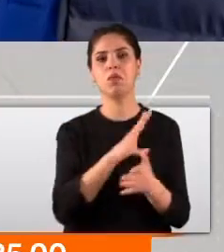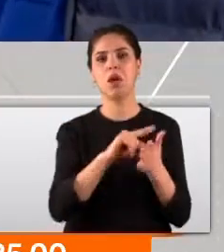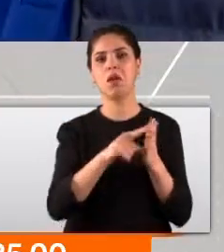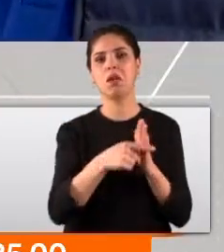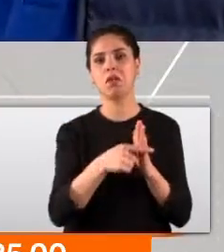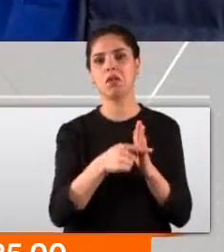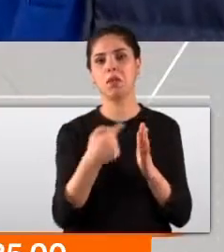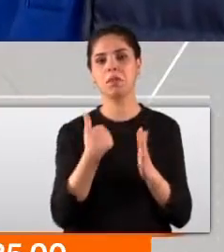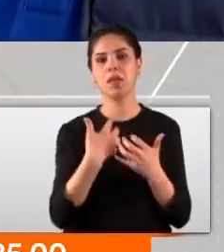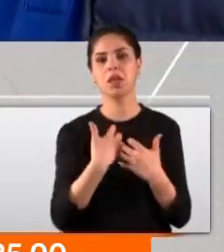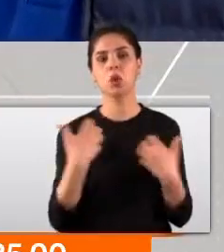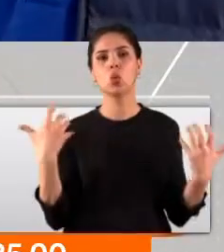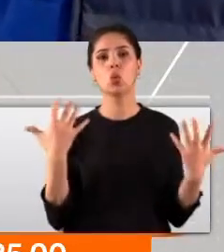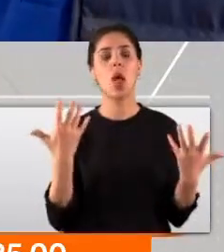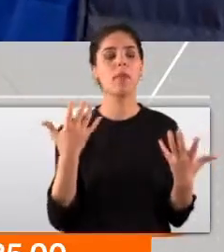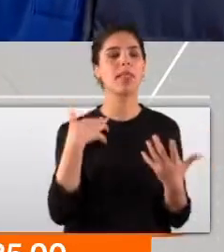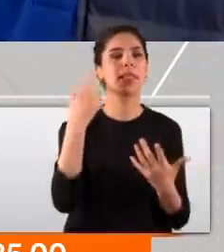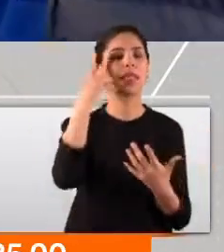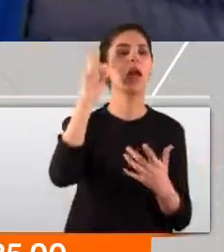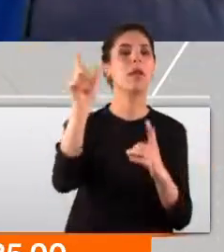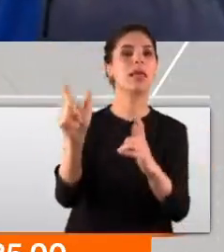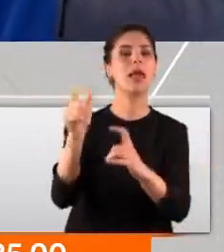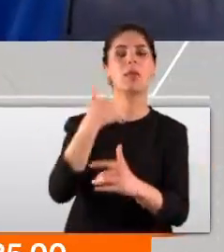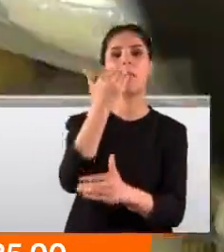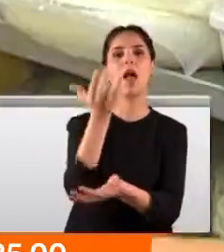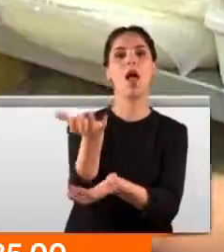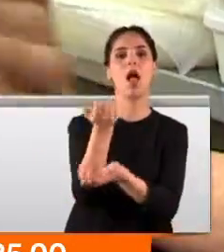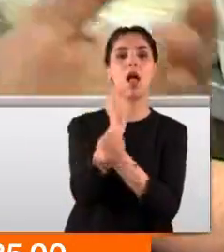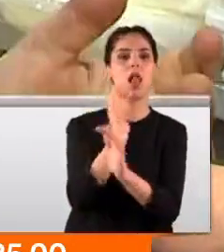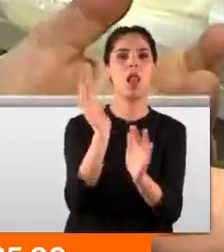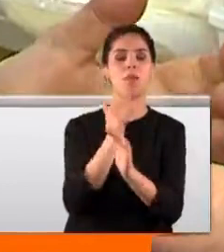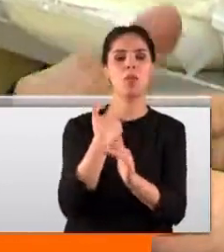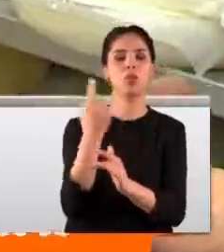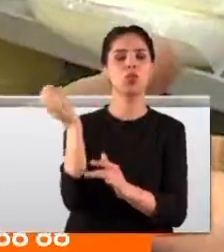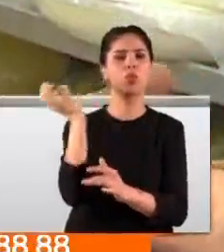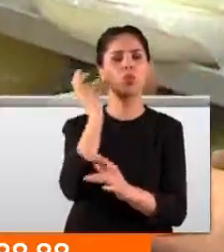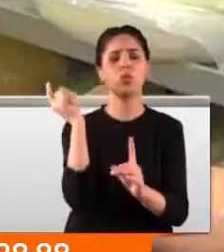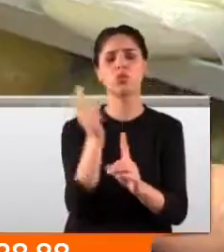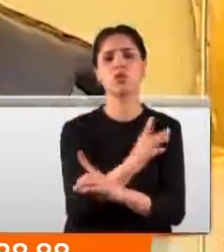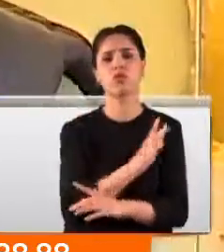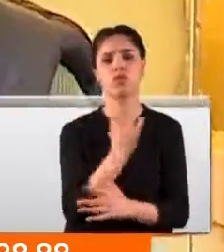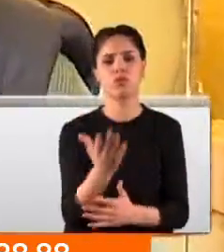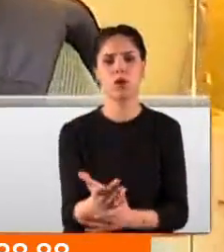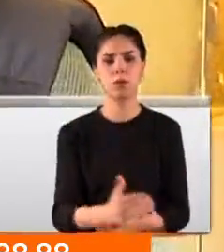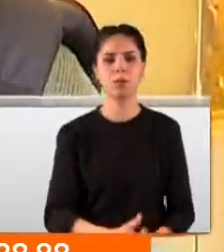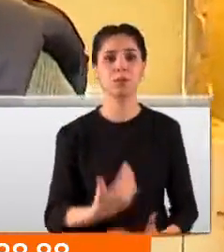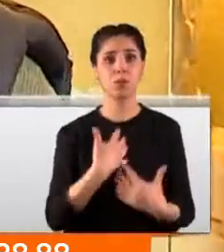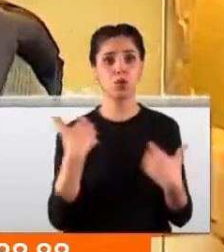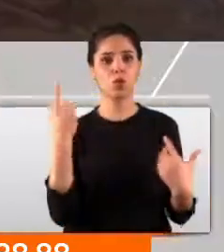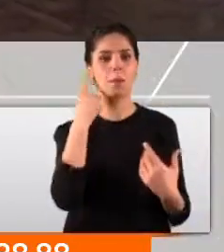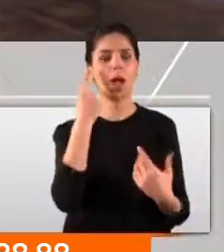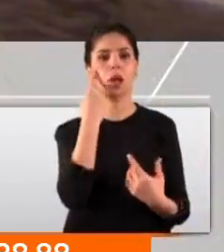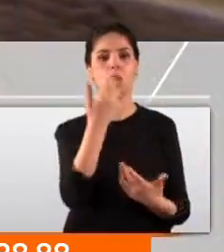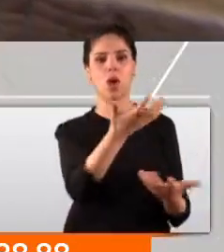artık güvenmediğimiz yani tanımadığımız yerden artık peynir almıyoruz. O kadar çok duydum ki anlatamam size. Güvendiğim markalardan